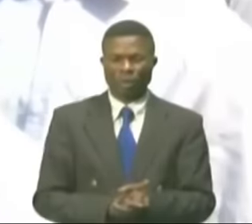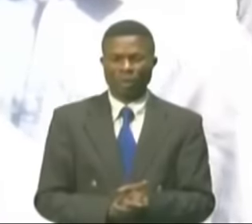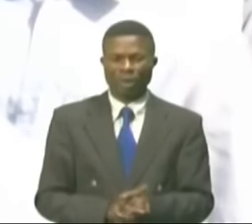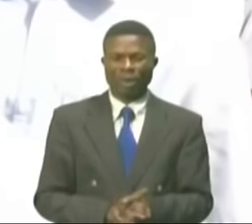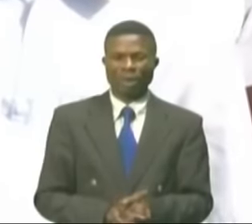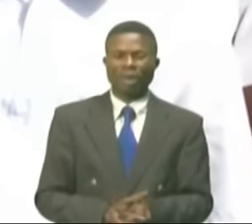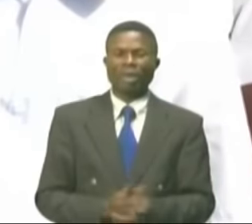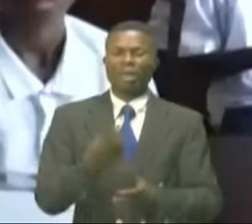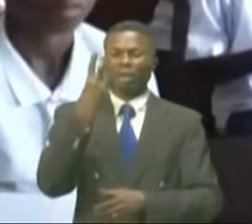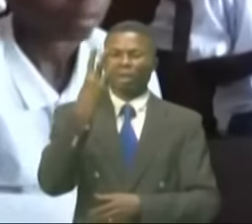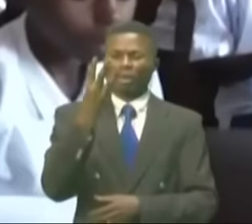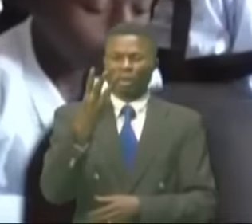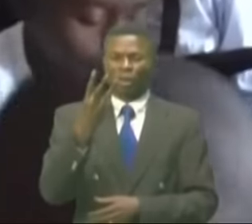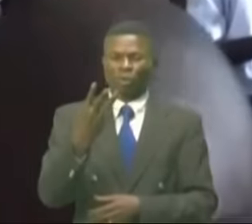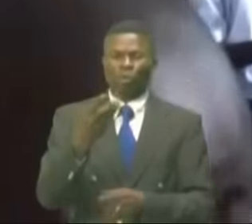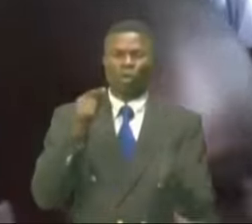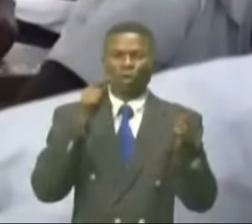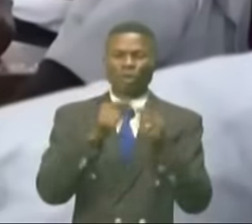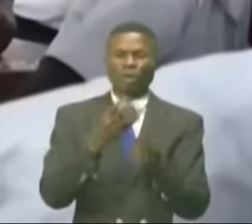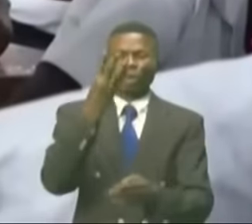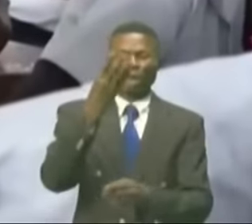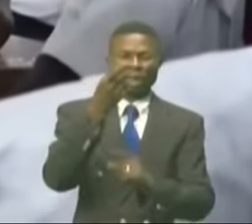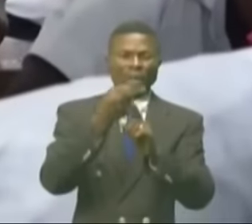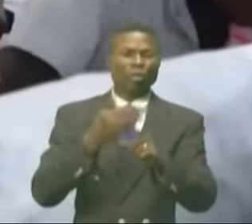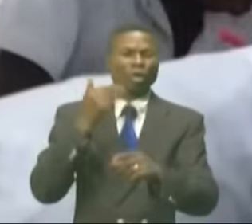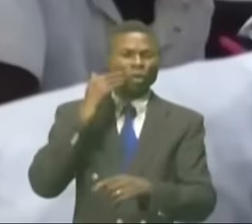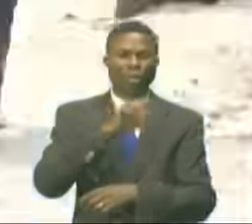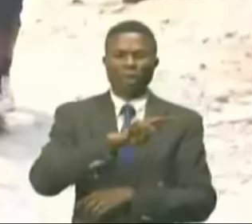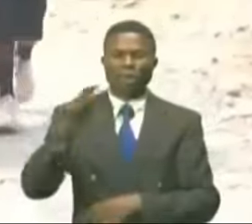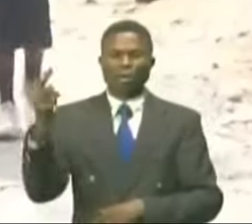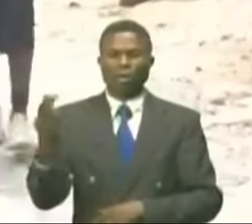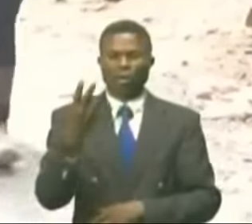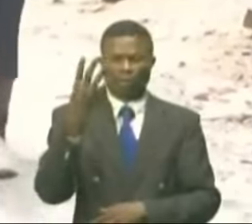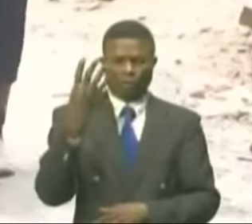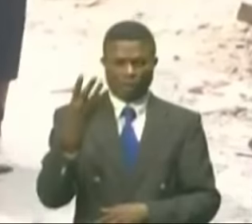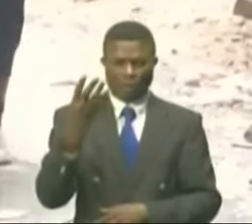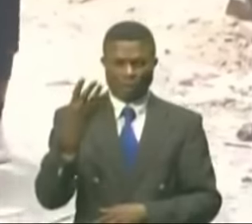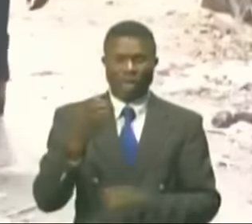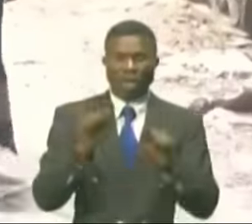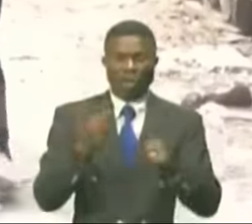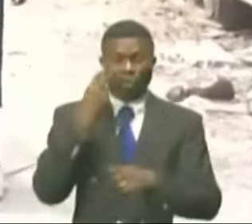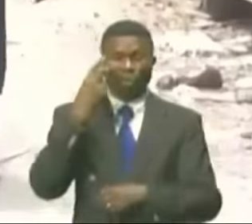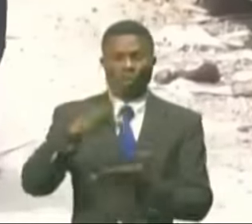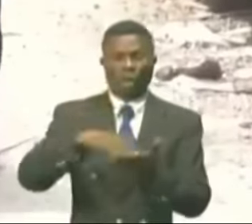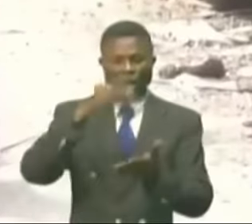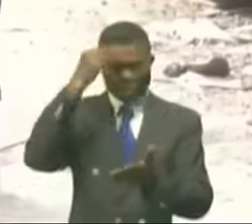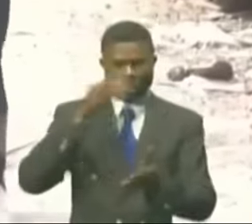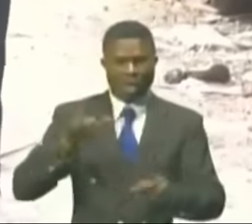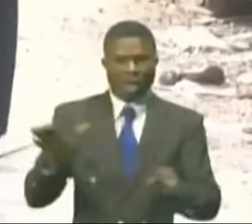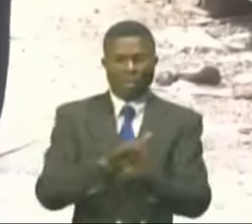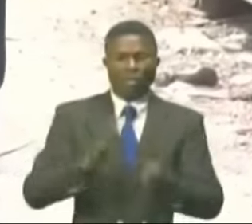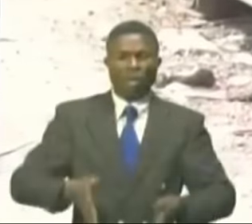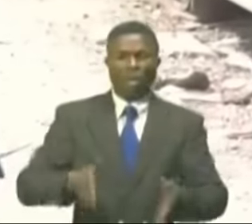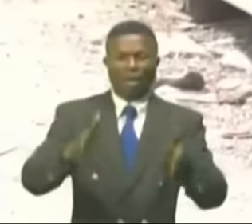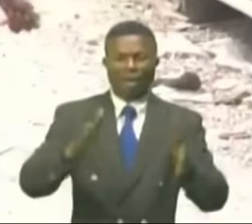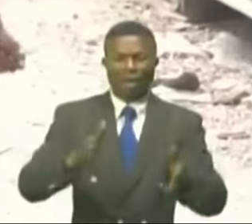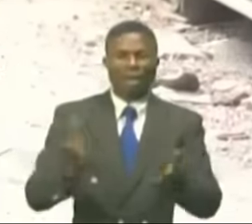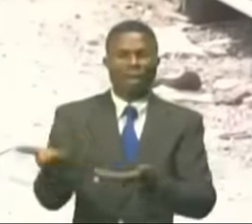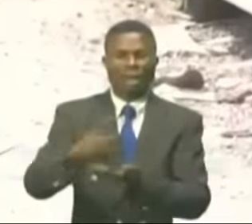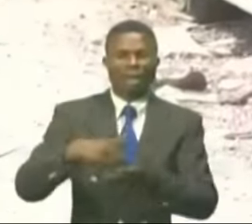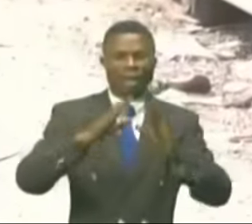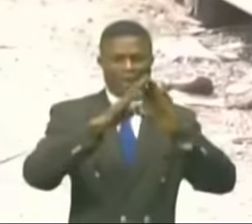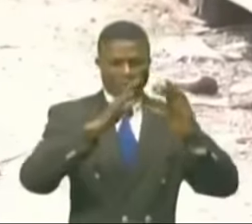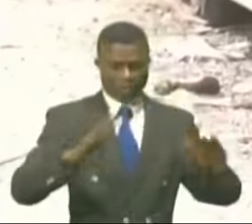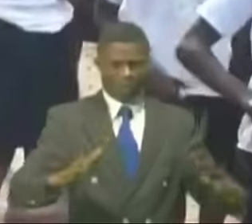soit du 3 au 4 juin 2024. On pouvait déjà voir des élèves en cours de route en train de retourner à la